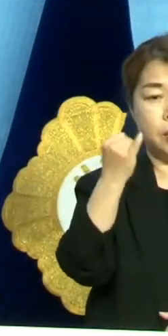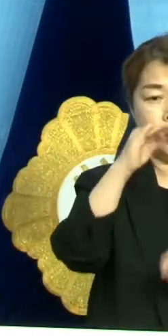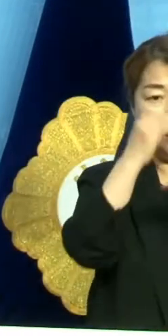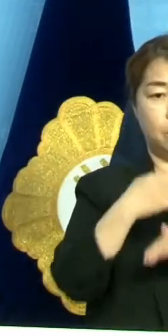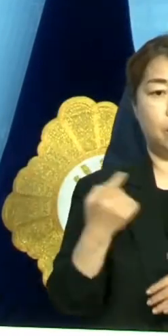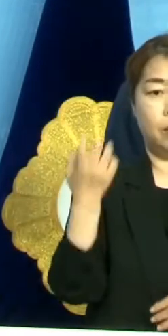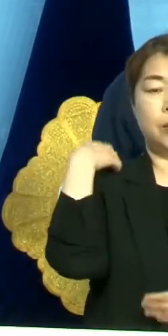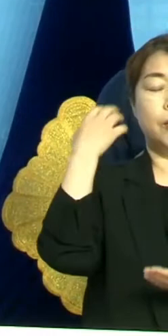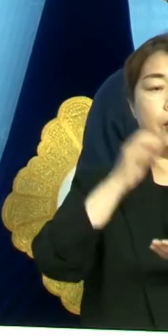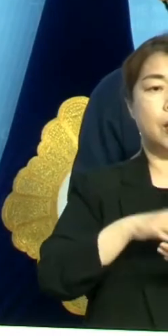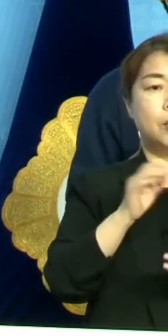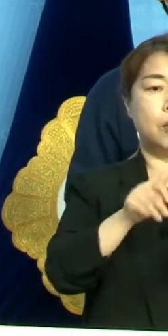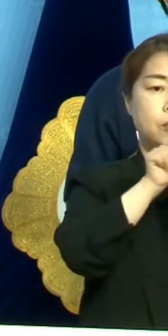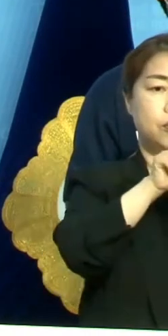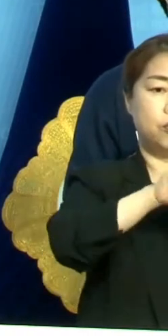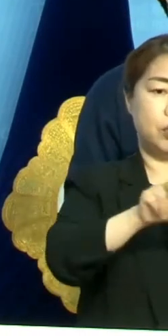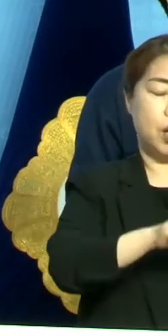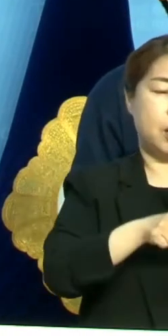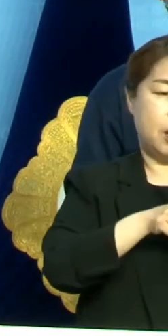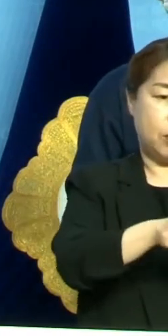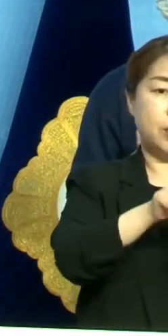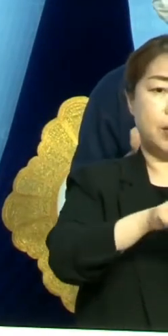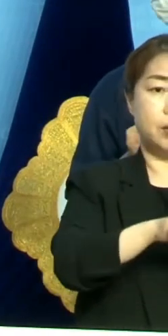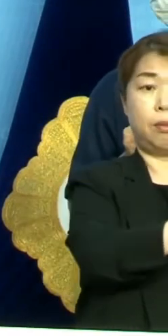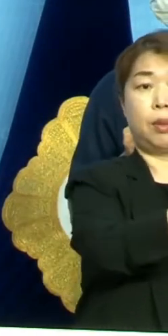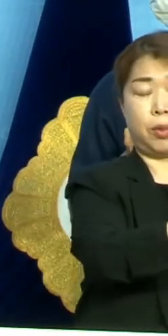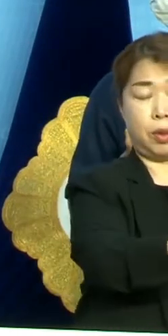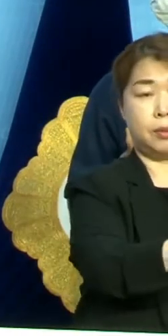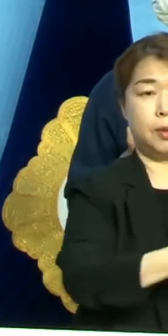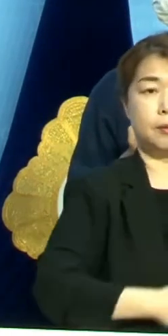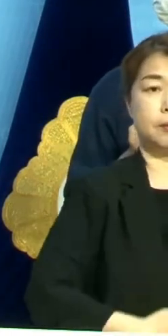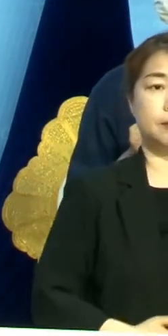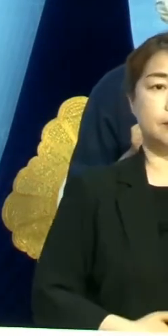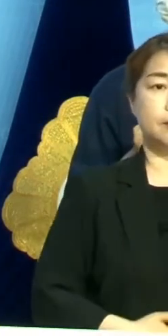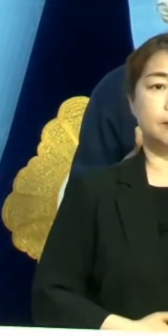경감이 치아 강요 사례를 발제 해주시겠습니까 다